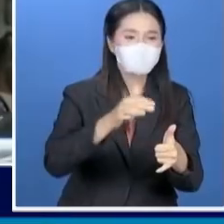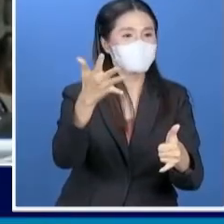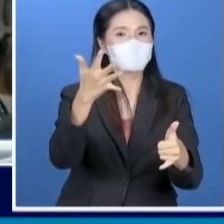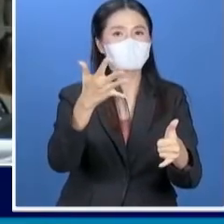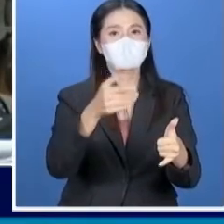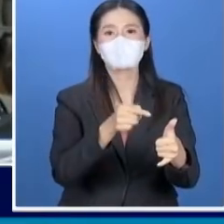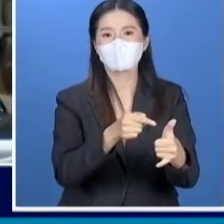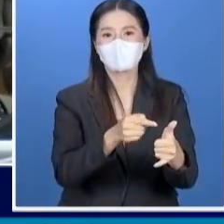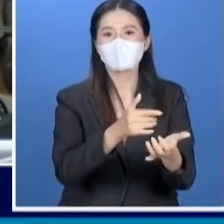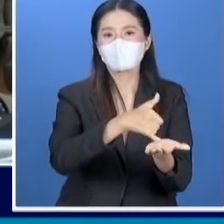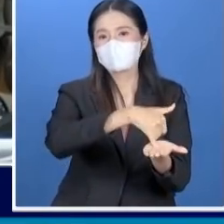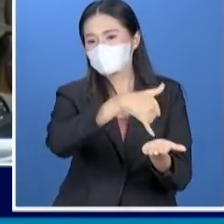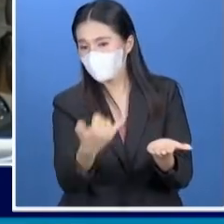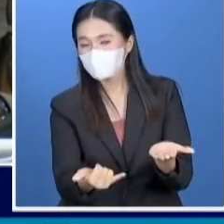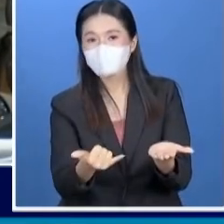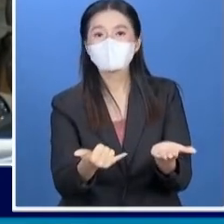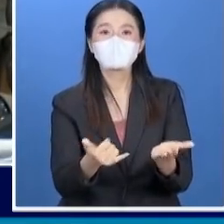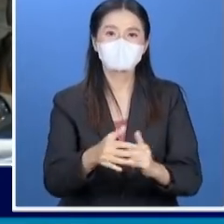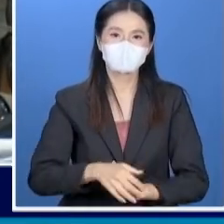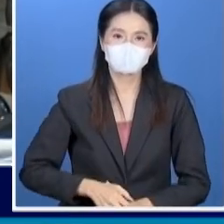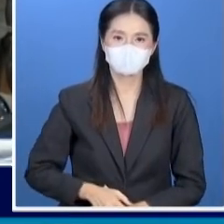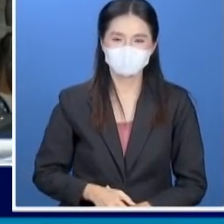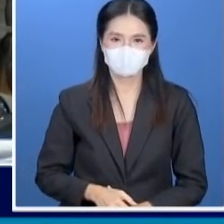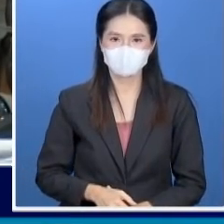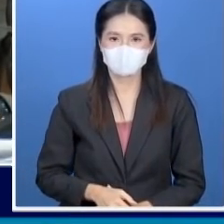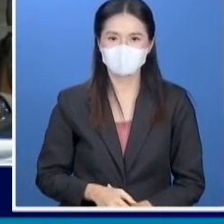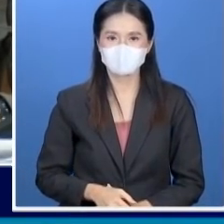บนเรือจนเป็นเหตุให้กับตังโมตกเรือไปอะค่ะ